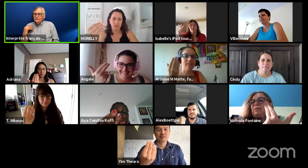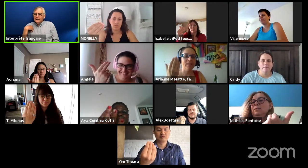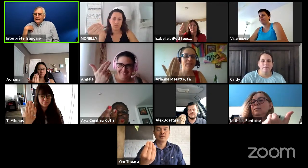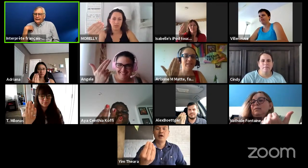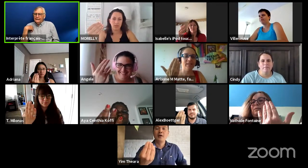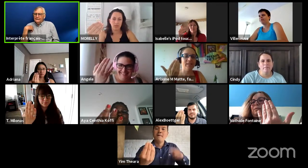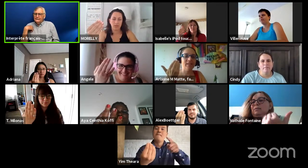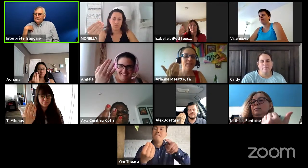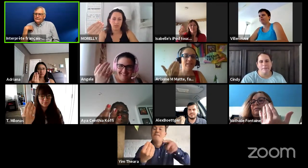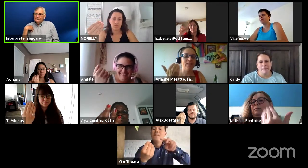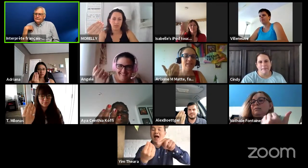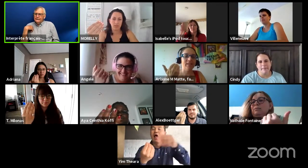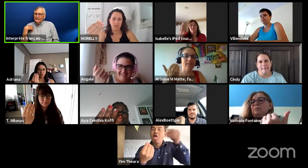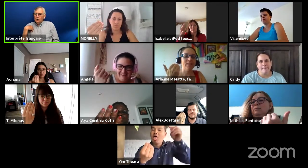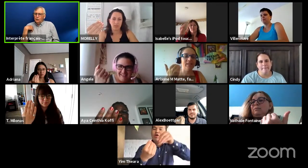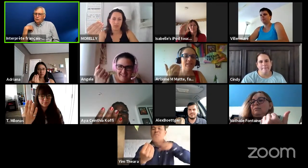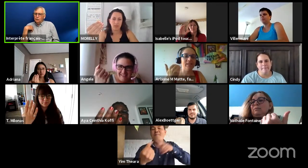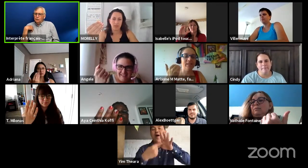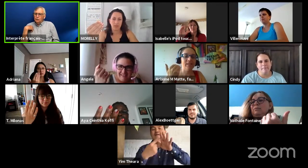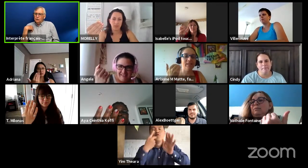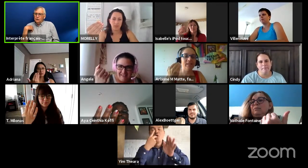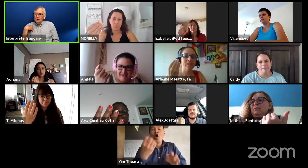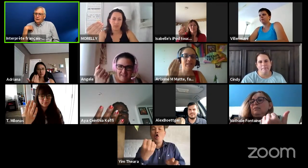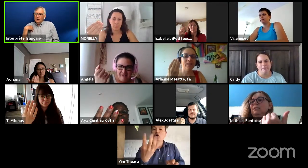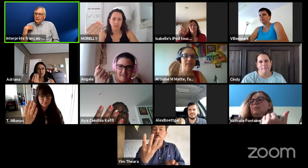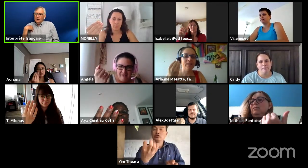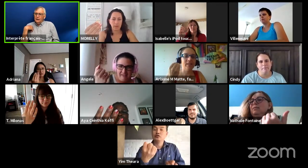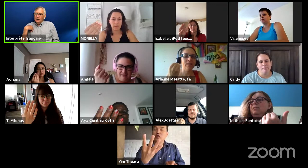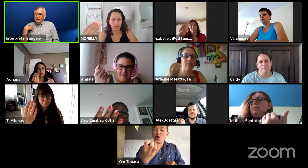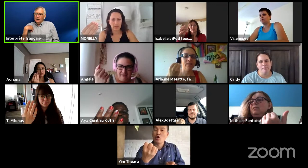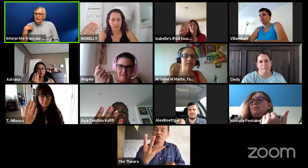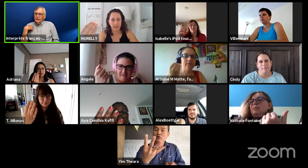14, 15, 14,